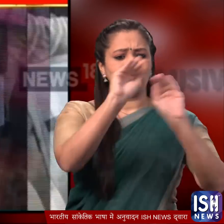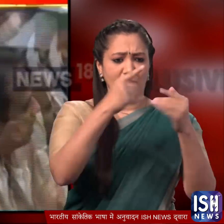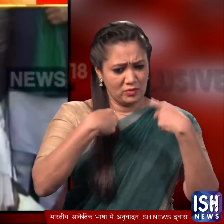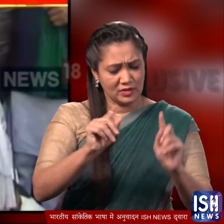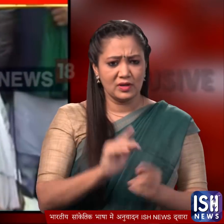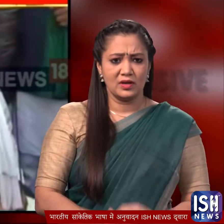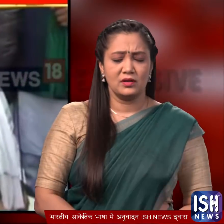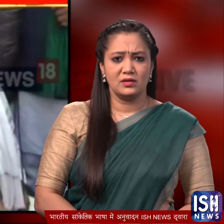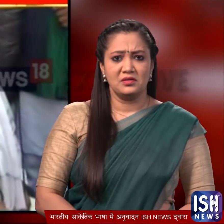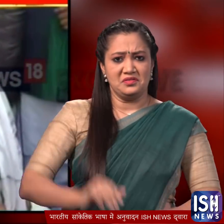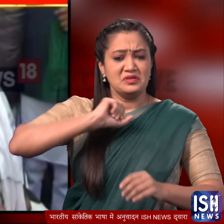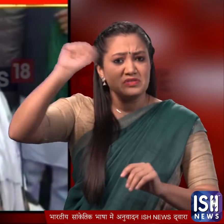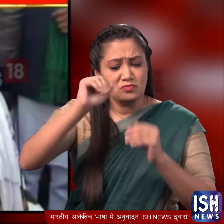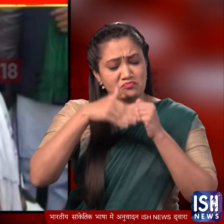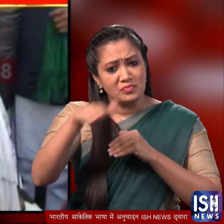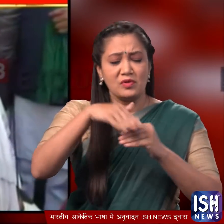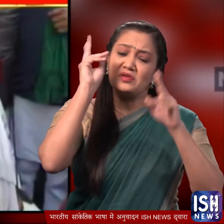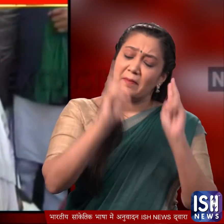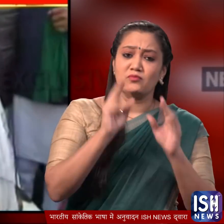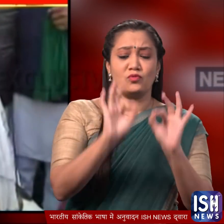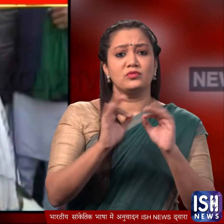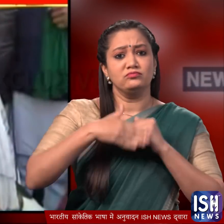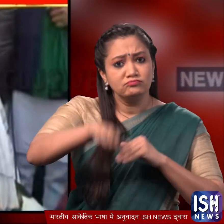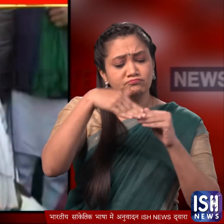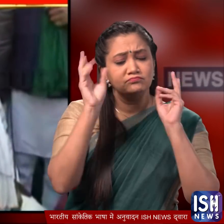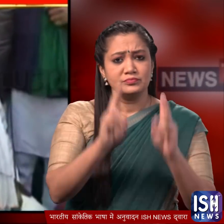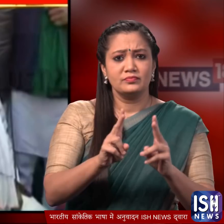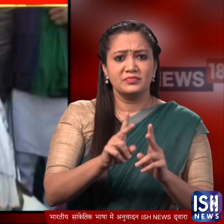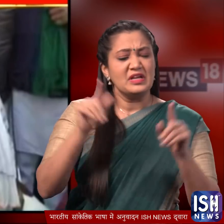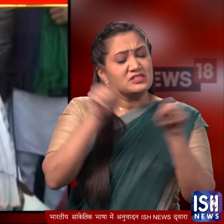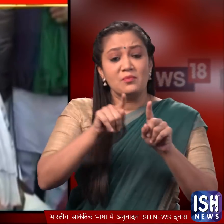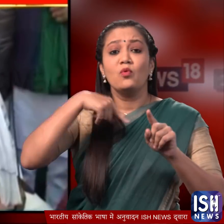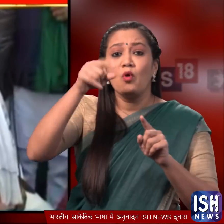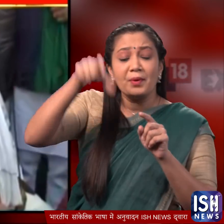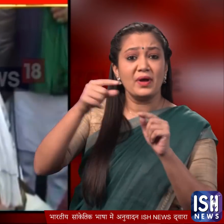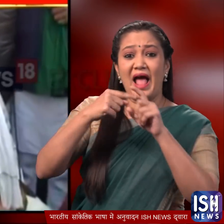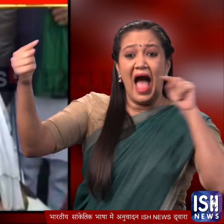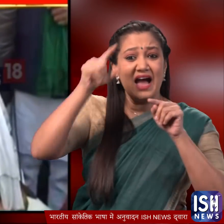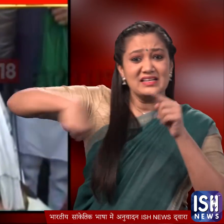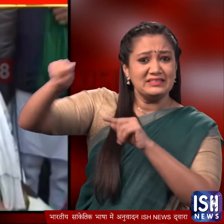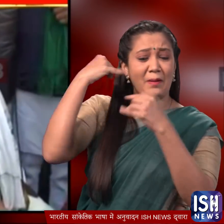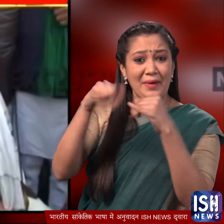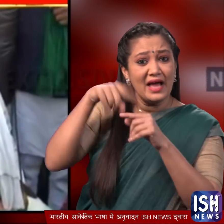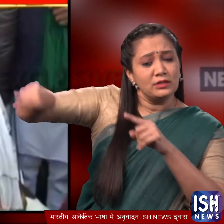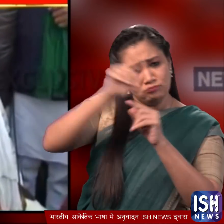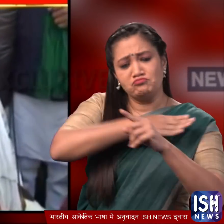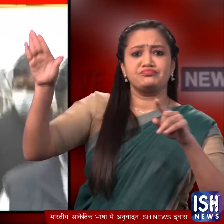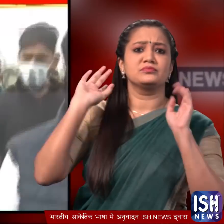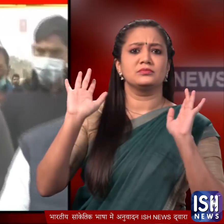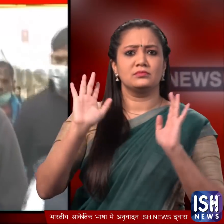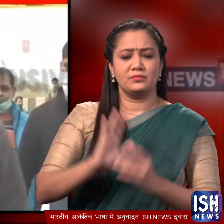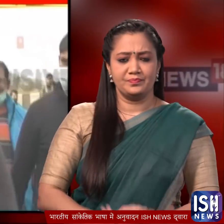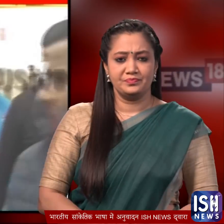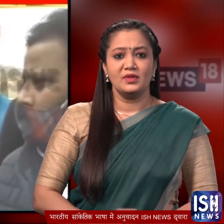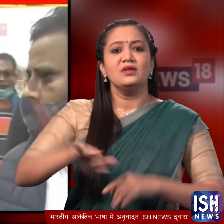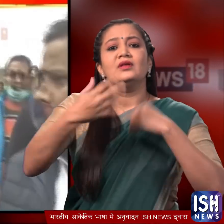किया। अगर आंदोलन छेड़ना तो ऐसा आंदोलन करो कि राजनीतिक वे लोग जो किसान विरोधी हैं उनको राजनीति से बाहर करा सके।